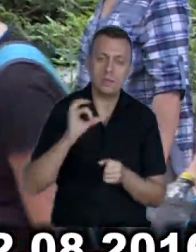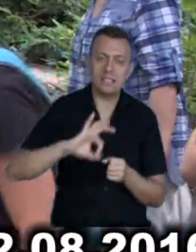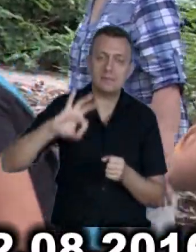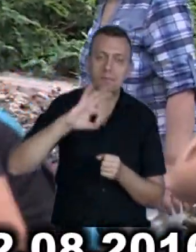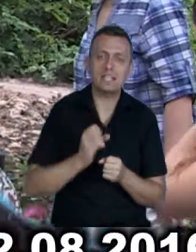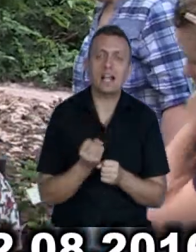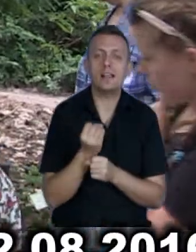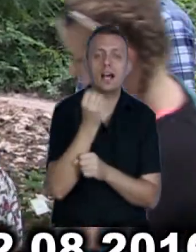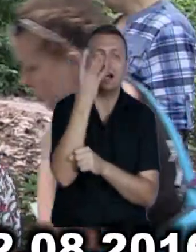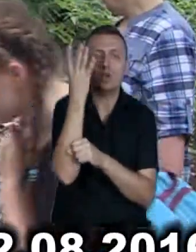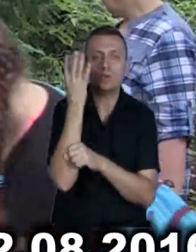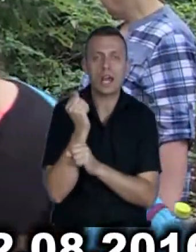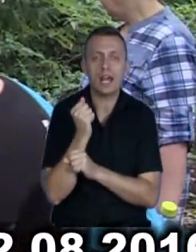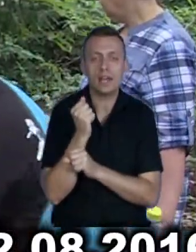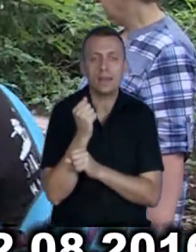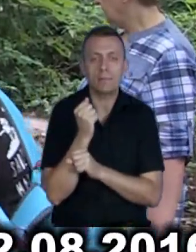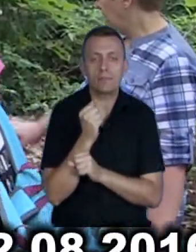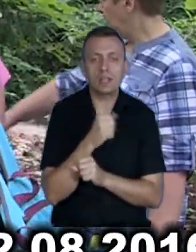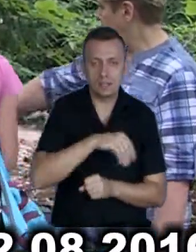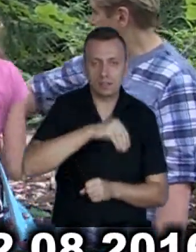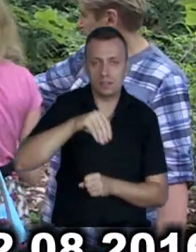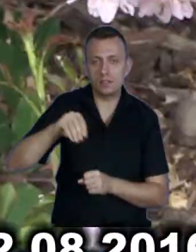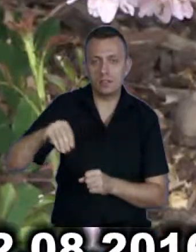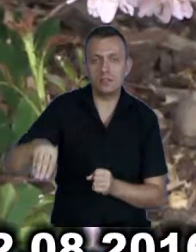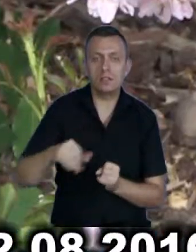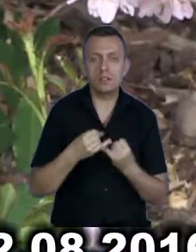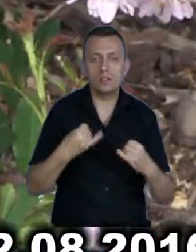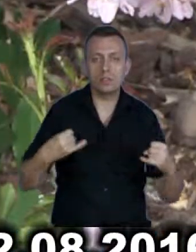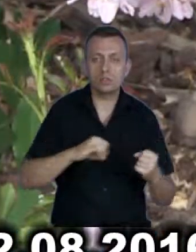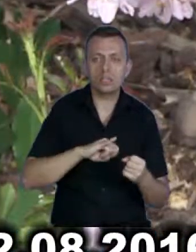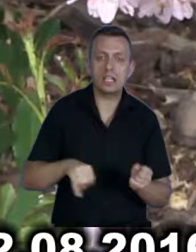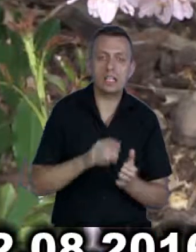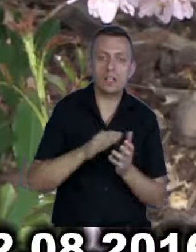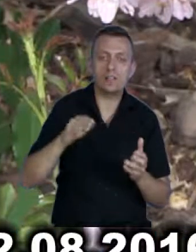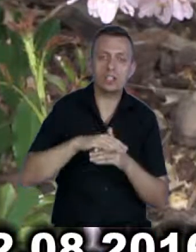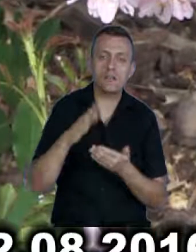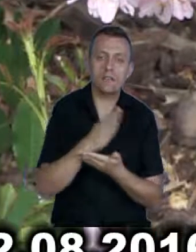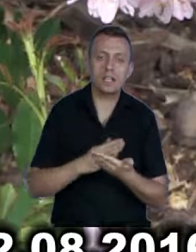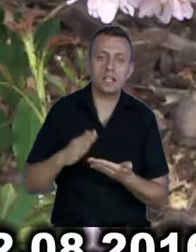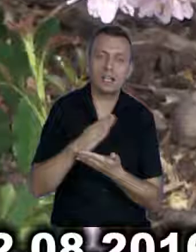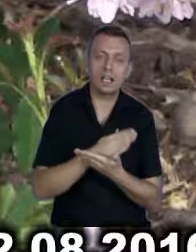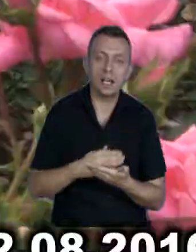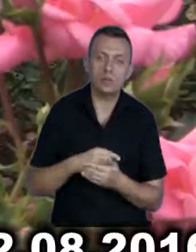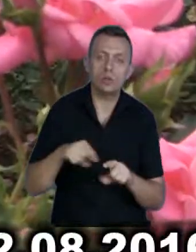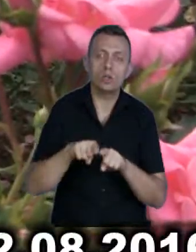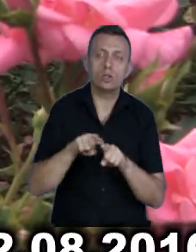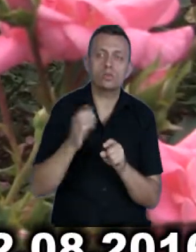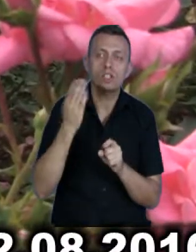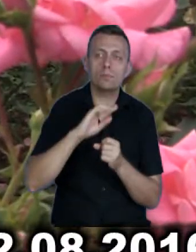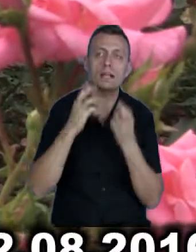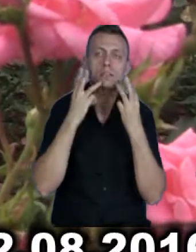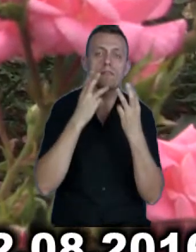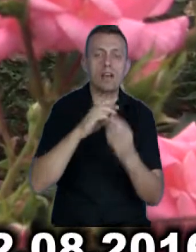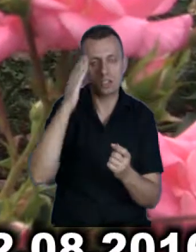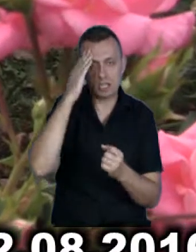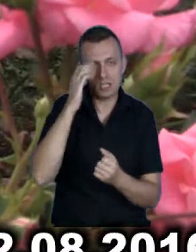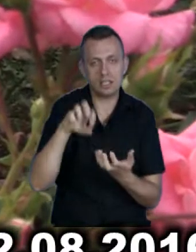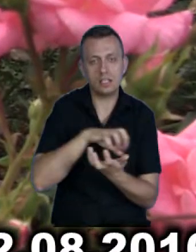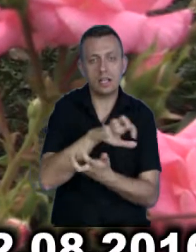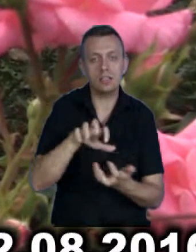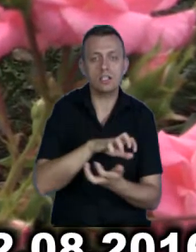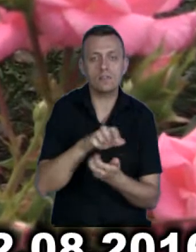przyjmując nazwę Kolekcji Narodowej Odmian Uprawnych Róż. To największa kolekcja róż w kraju i licząca się na świecie pod względem różnorodności odmian i